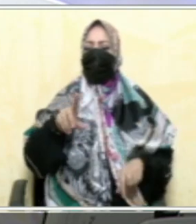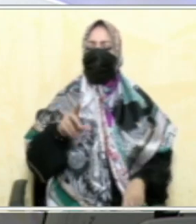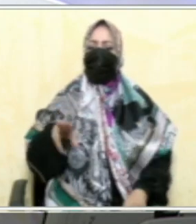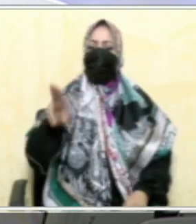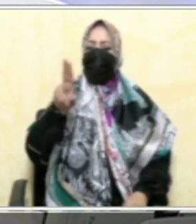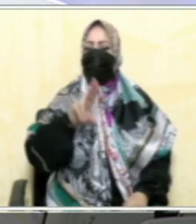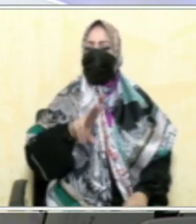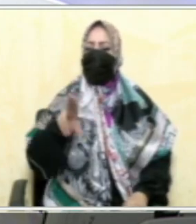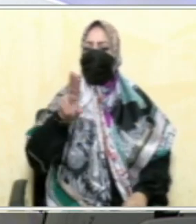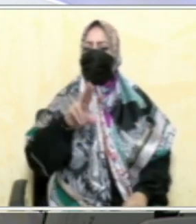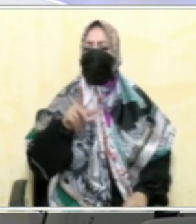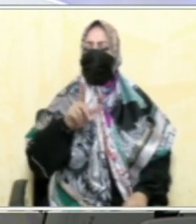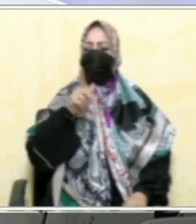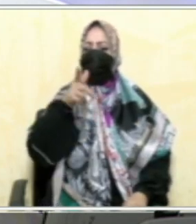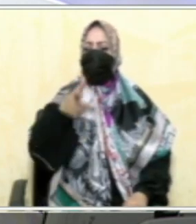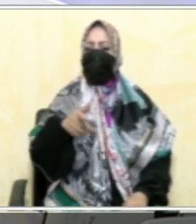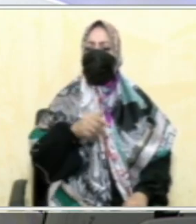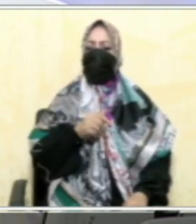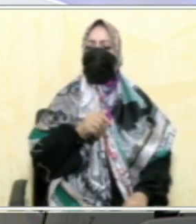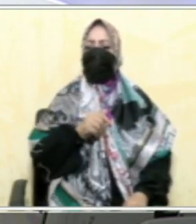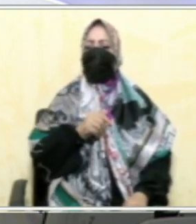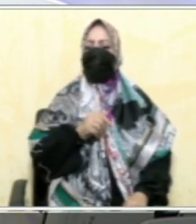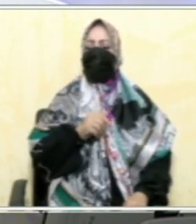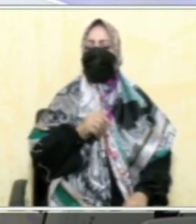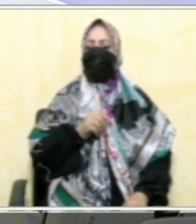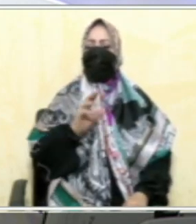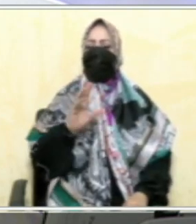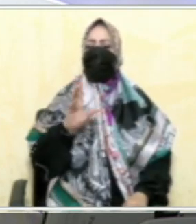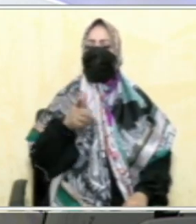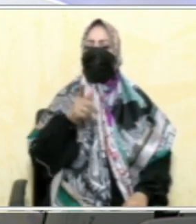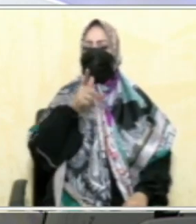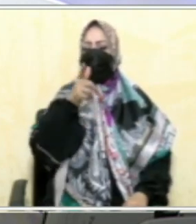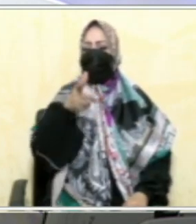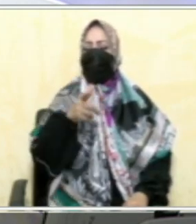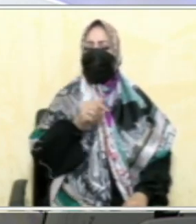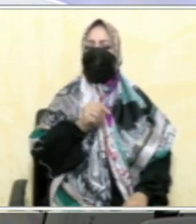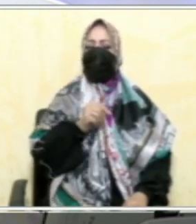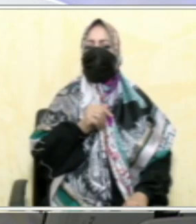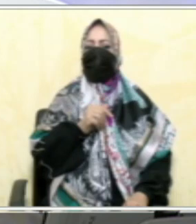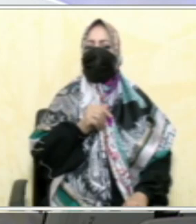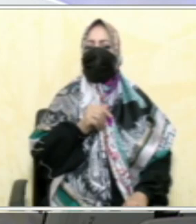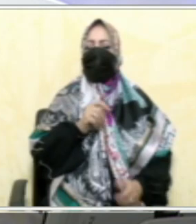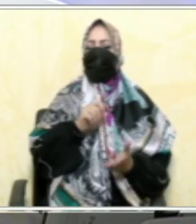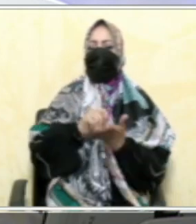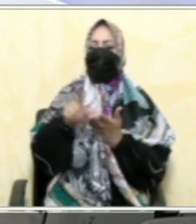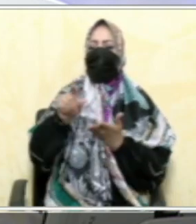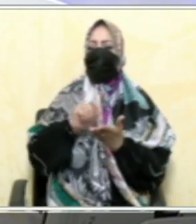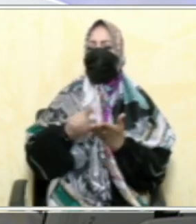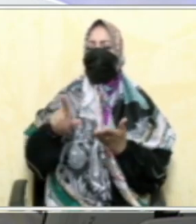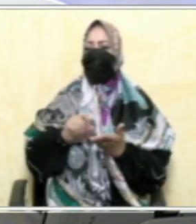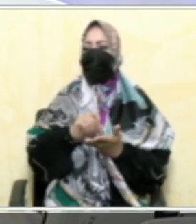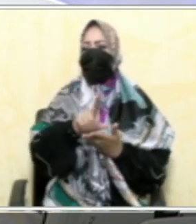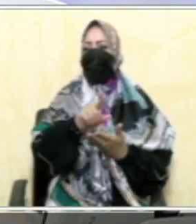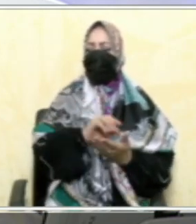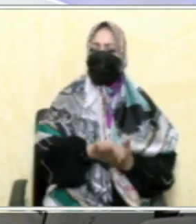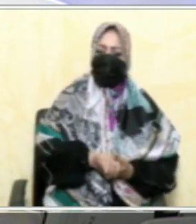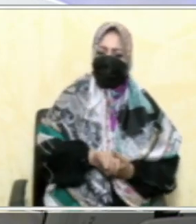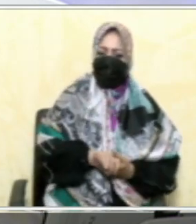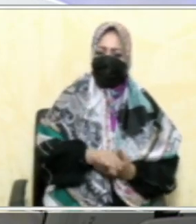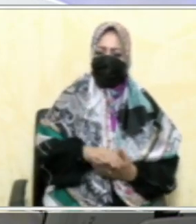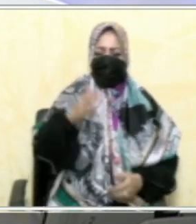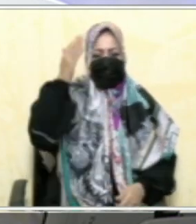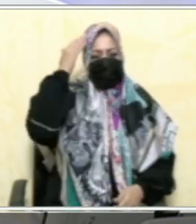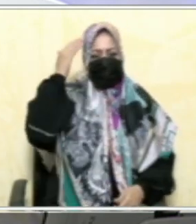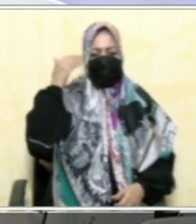رسالة إلى أخوات المعلمات اللاتي يدرسن سواء في المرحلة الابتدائية أو